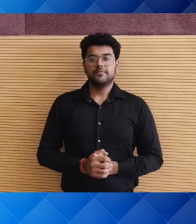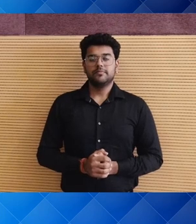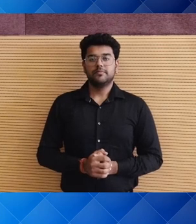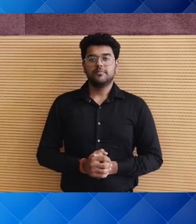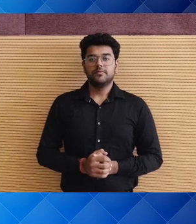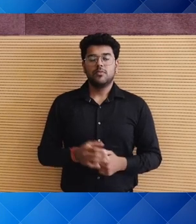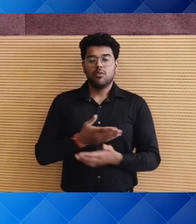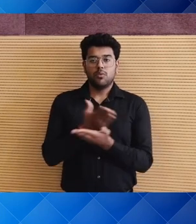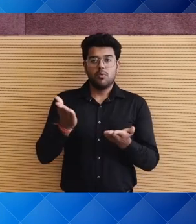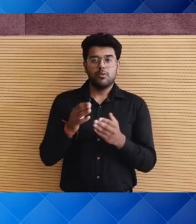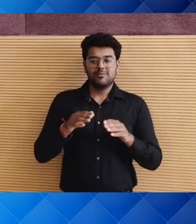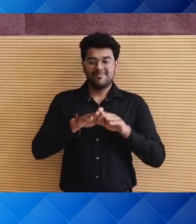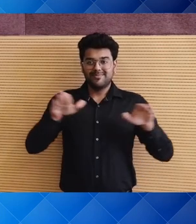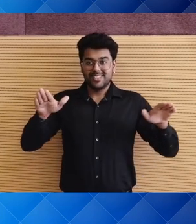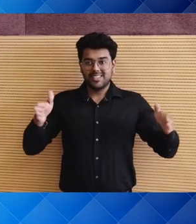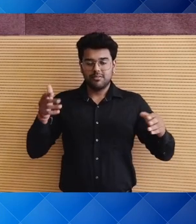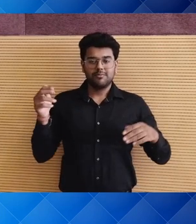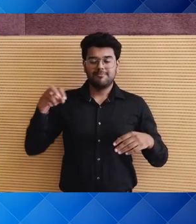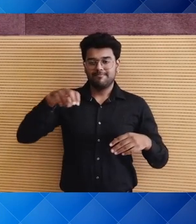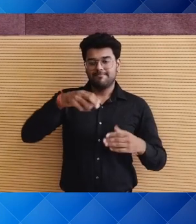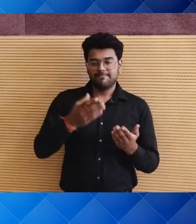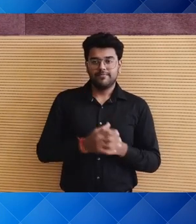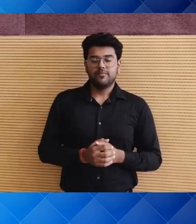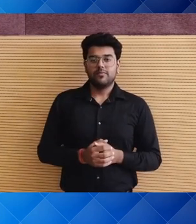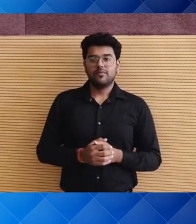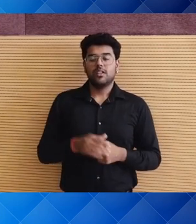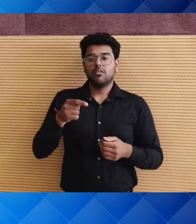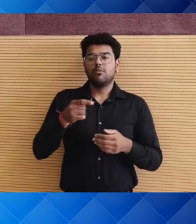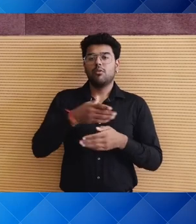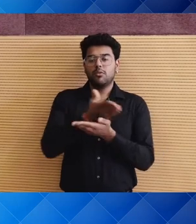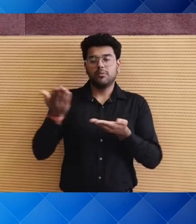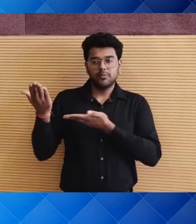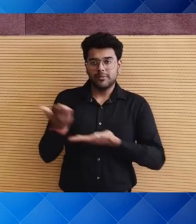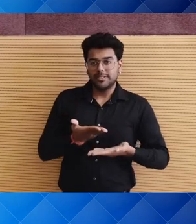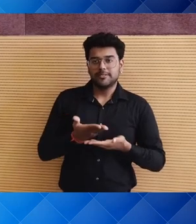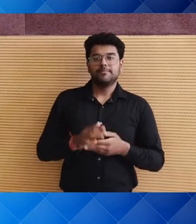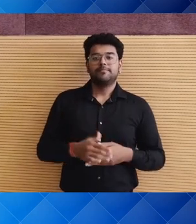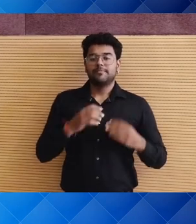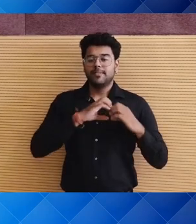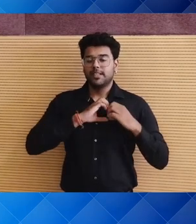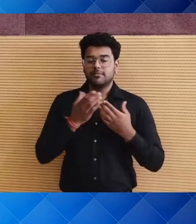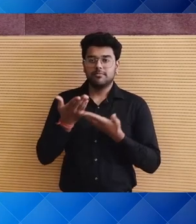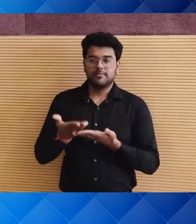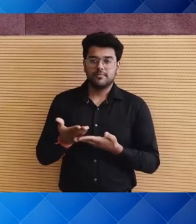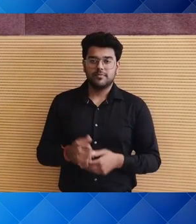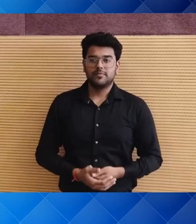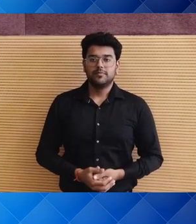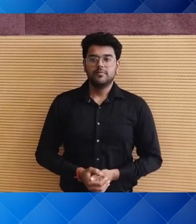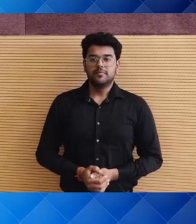आप सभी मंच पर आए. आप सबका हार्दिक स्वागत अभिनंदन